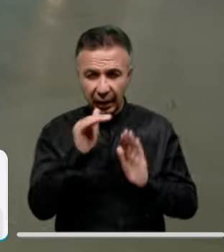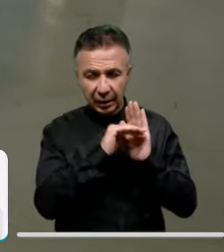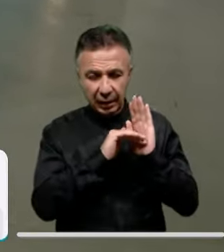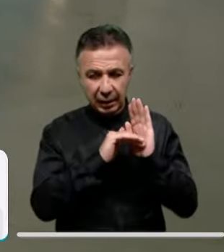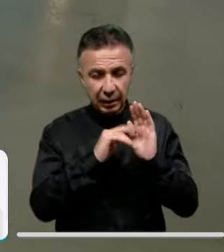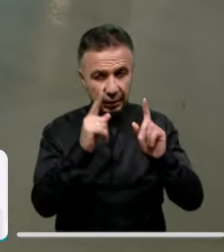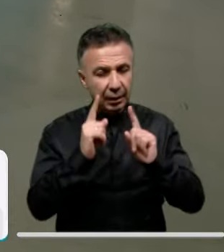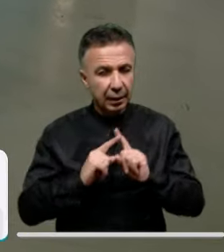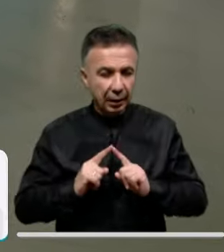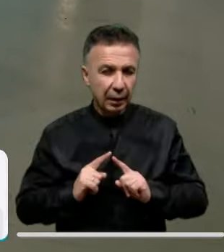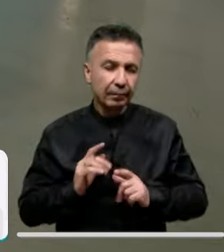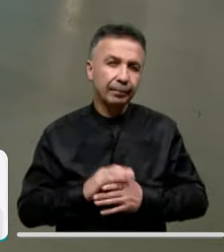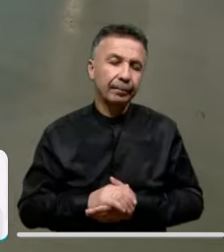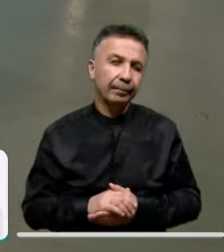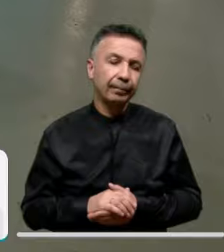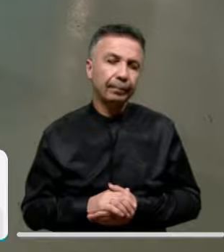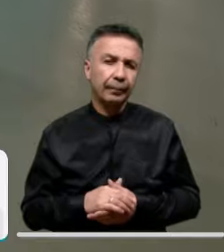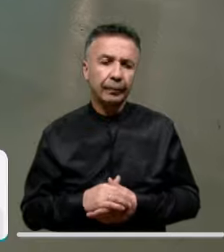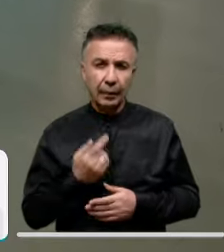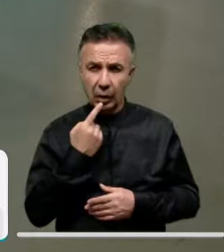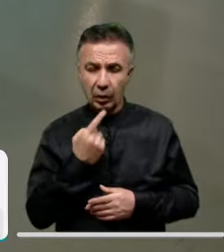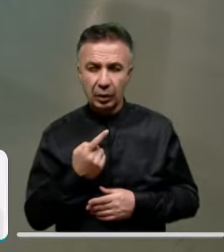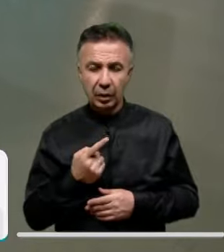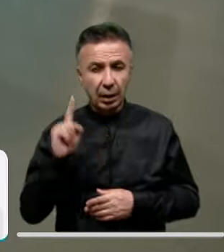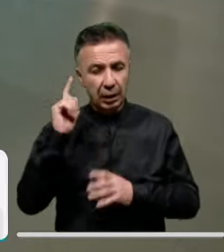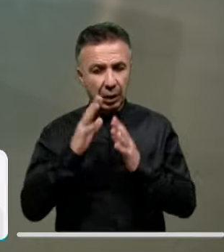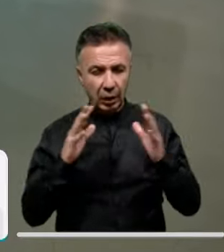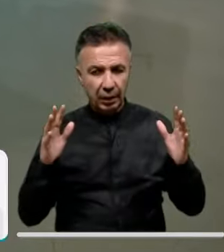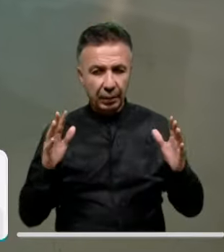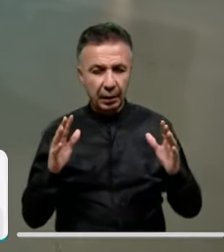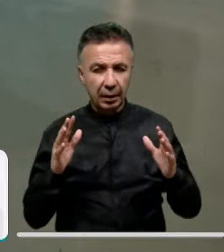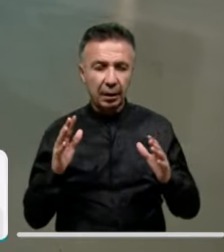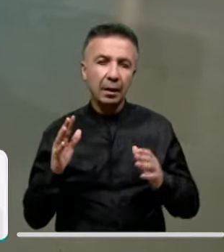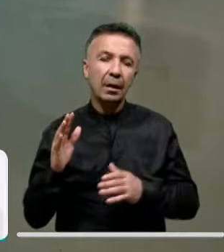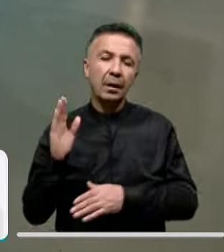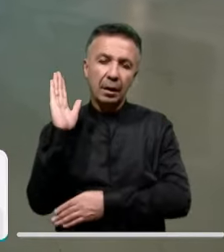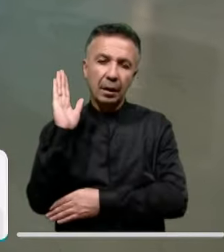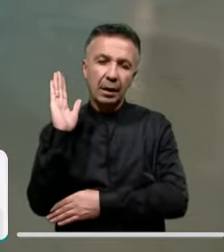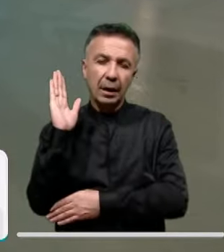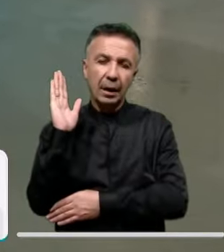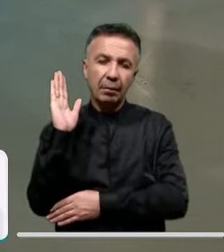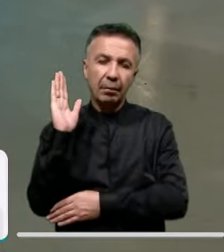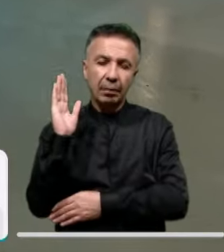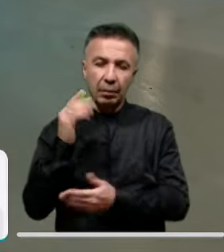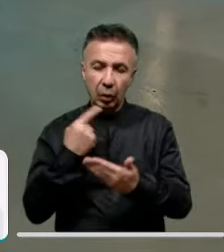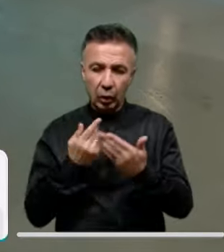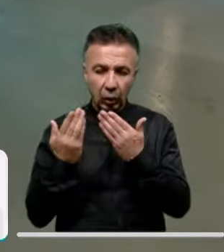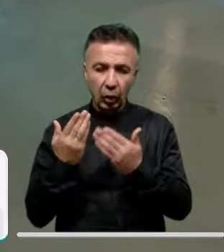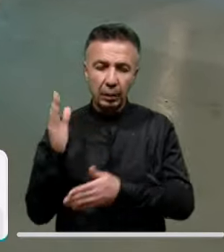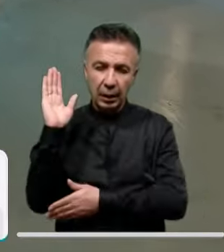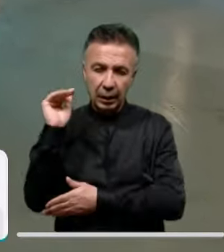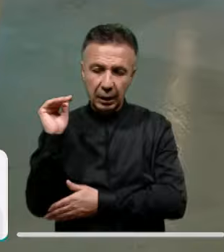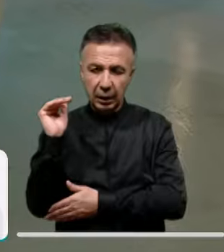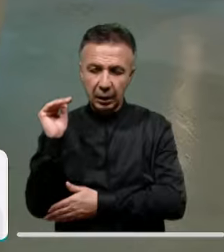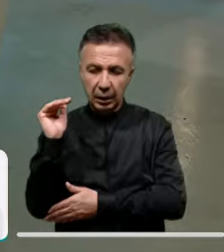sayarken ne diyoruz? İftitah tekbiri, kıyam, kıraat, rükû, sücud, kade-i ahirede yani